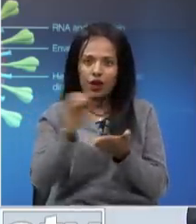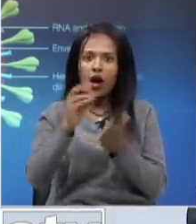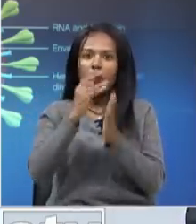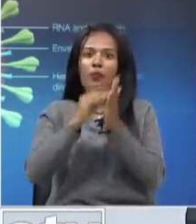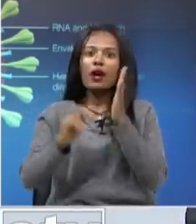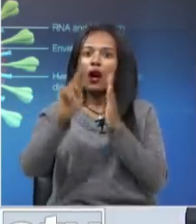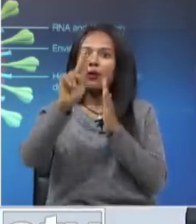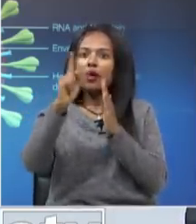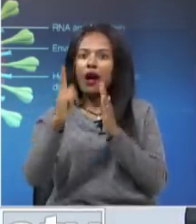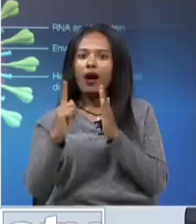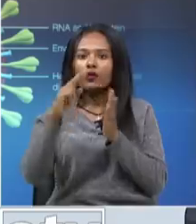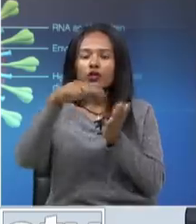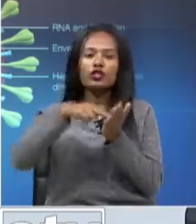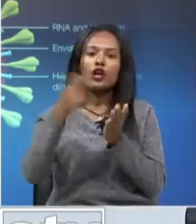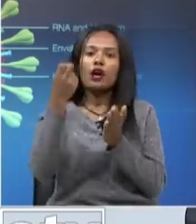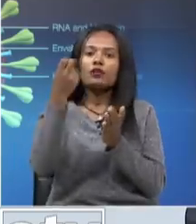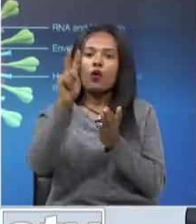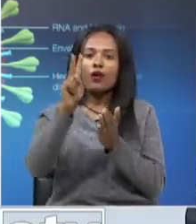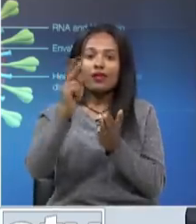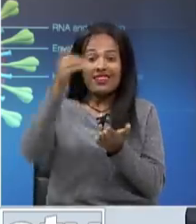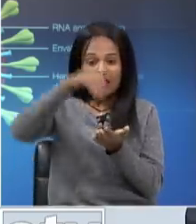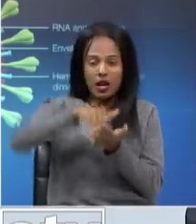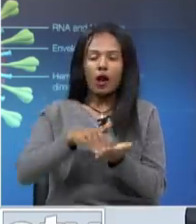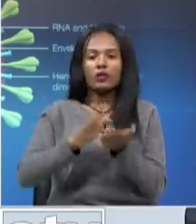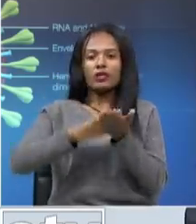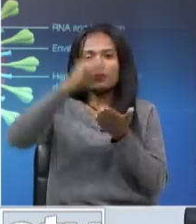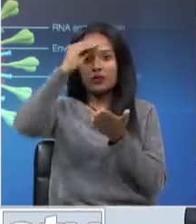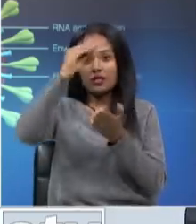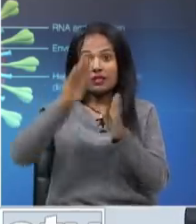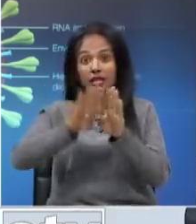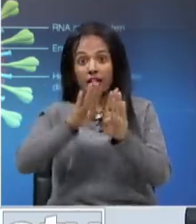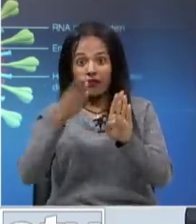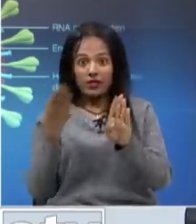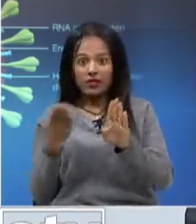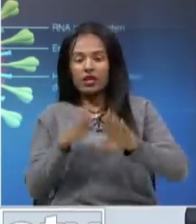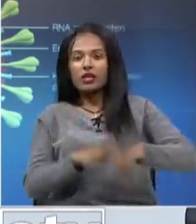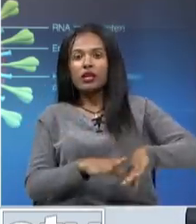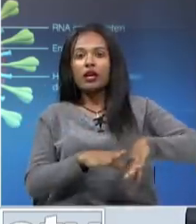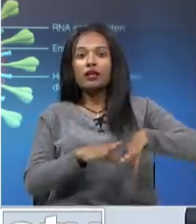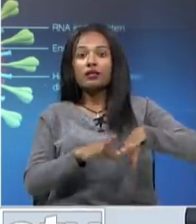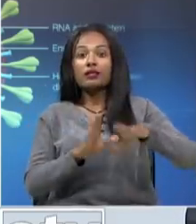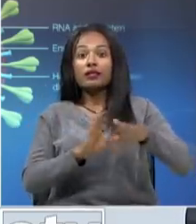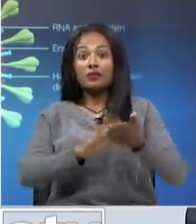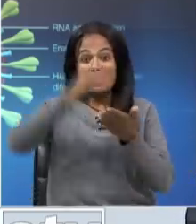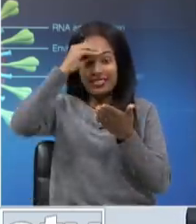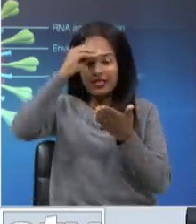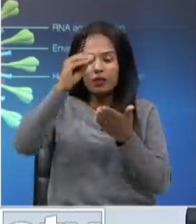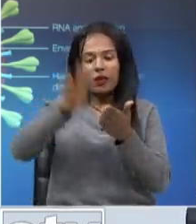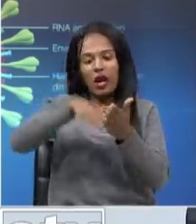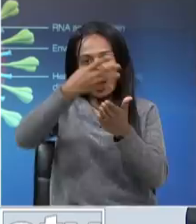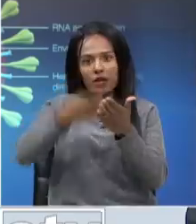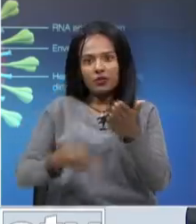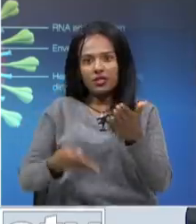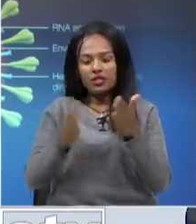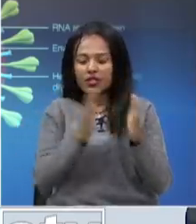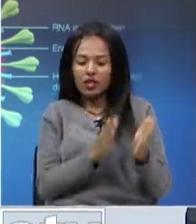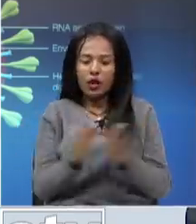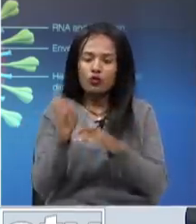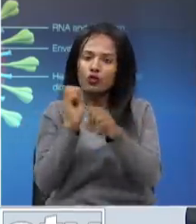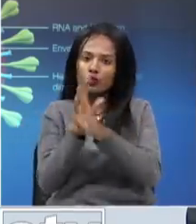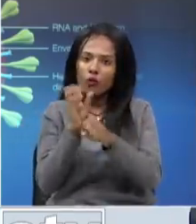መጋቢት 21 2012 ዳግም ትምህርት ሲከፈት የትምህርት መርሃ ግብር እንዲዘጋጁ